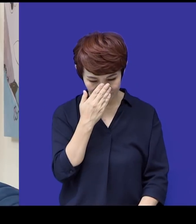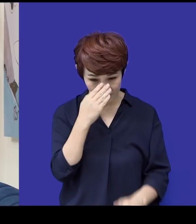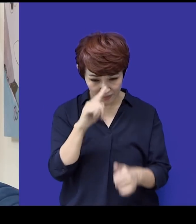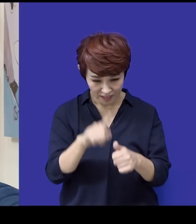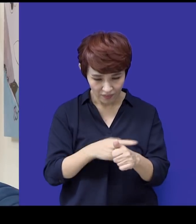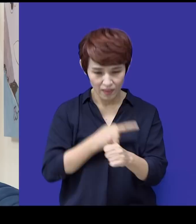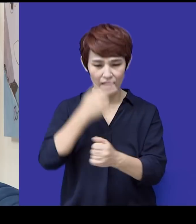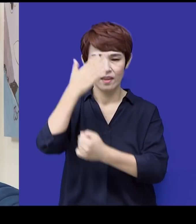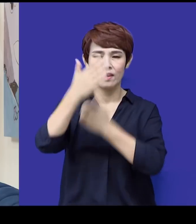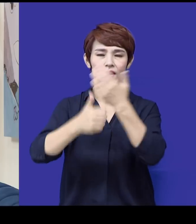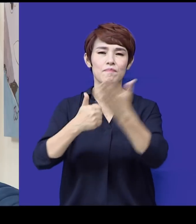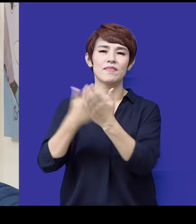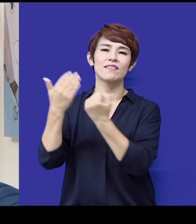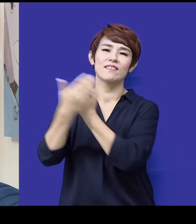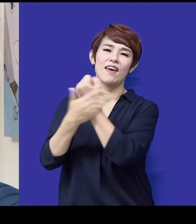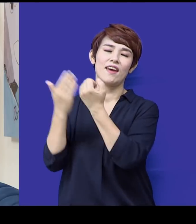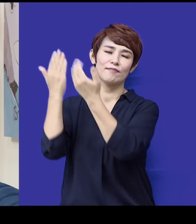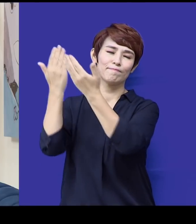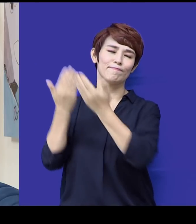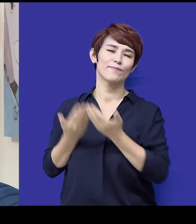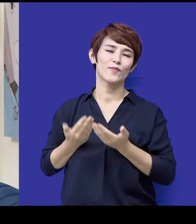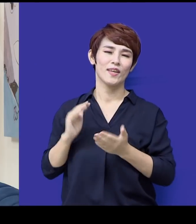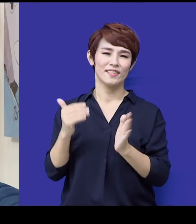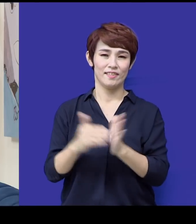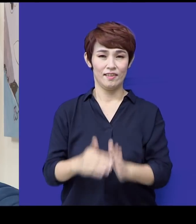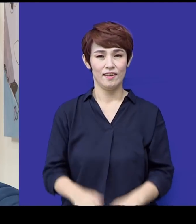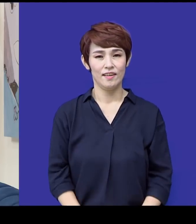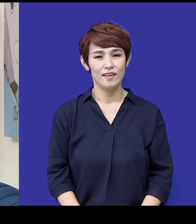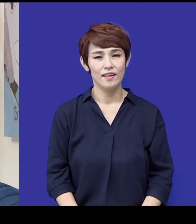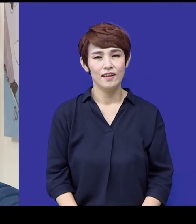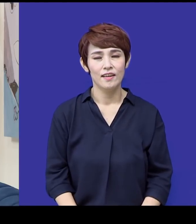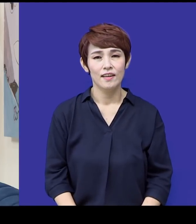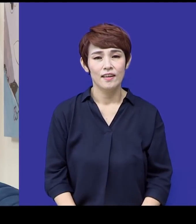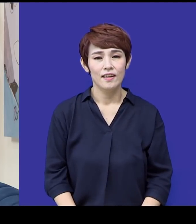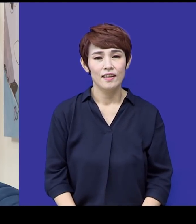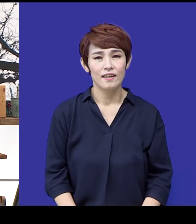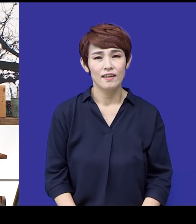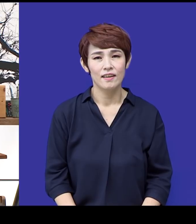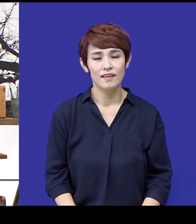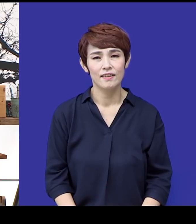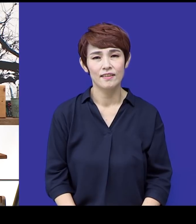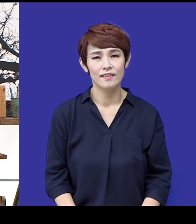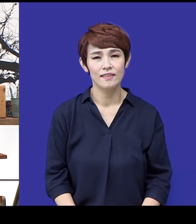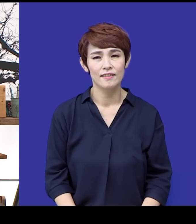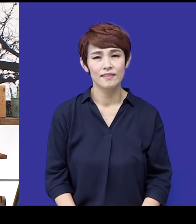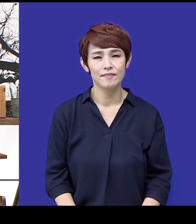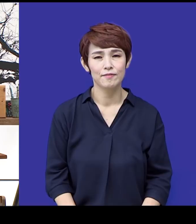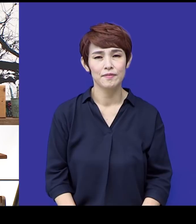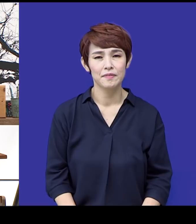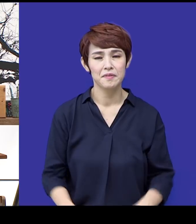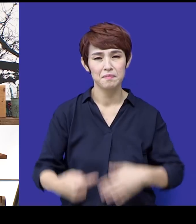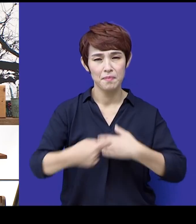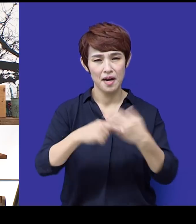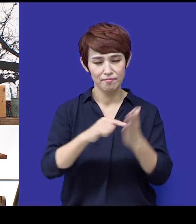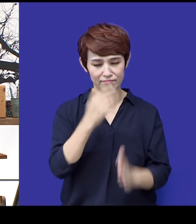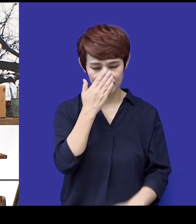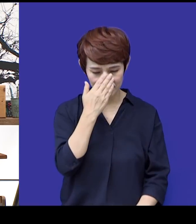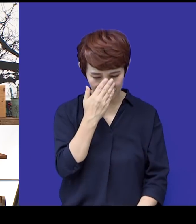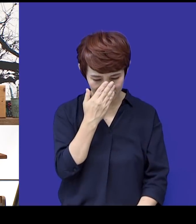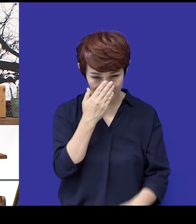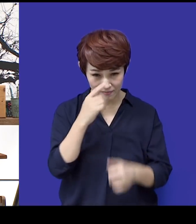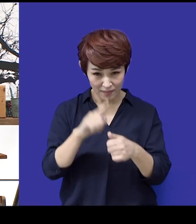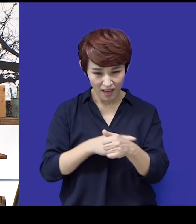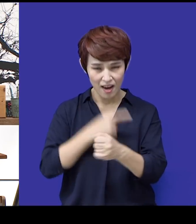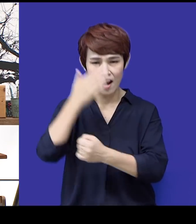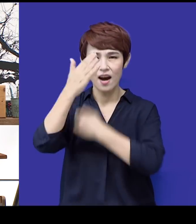나한테 들어오는 거죠. 주고 싶어도 그게 안 들어왔는데 그렇게 마음이 가난해지니까 나한테 들어와서